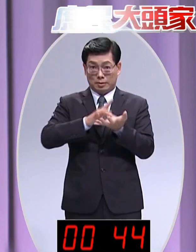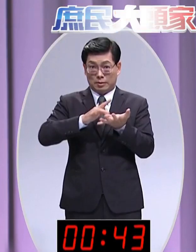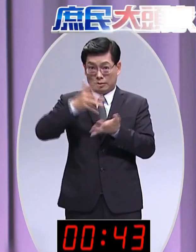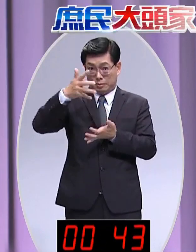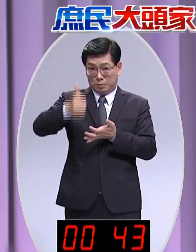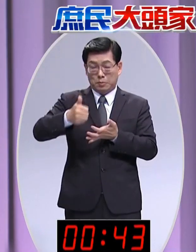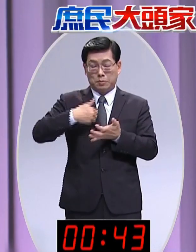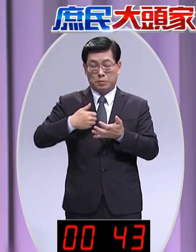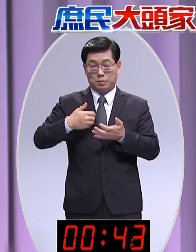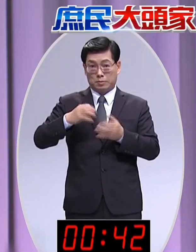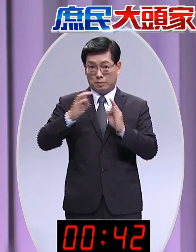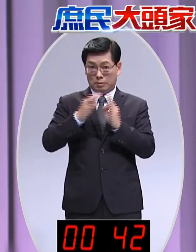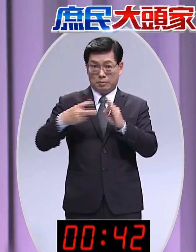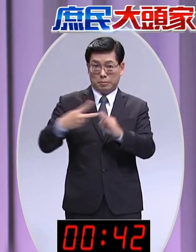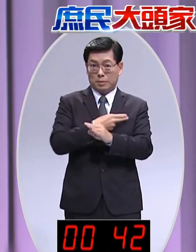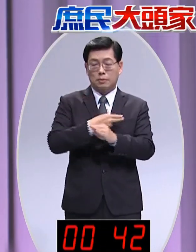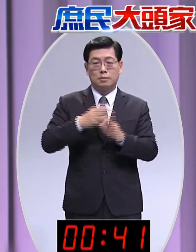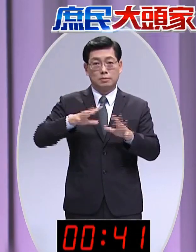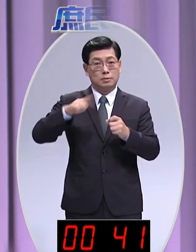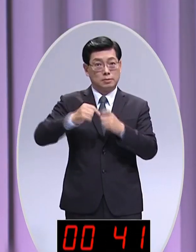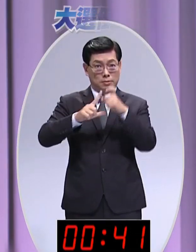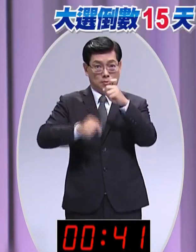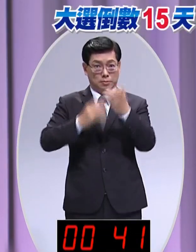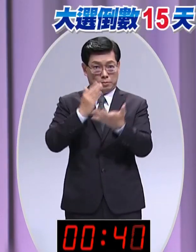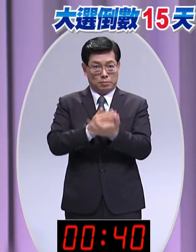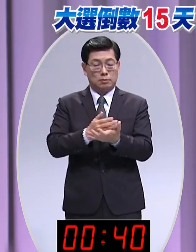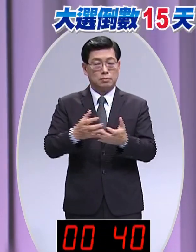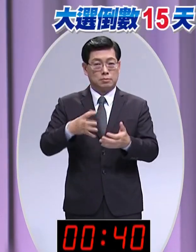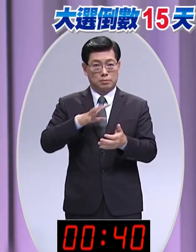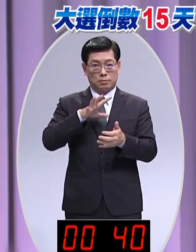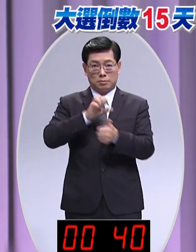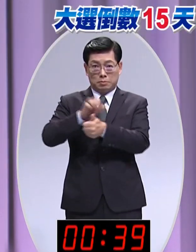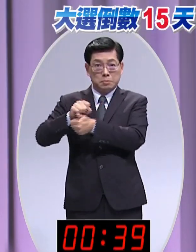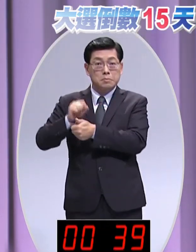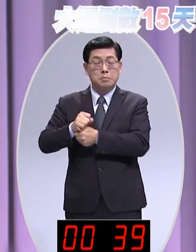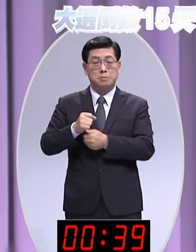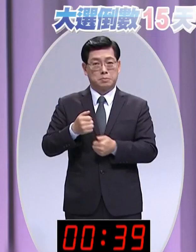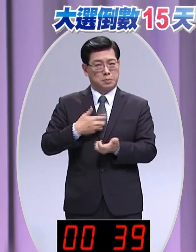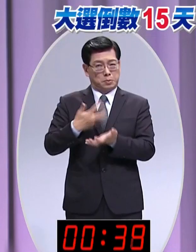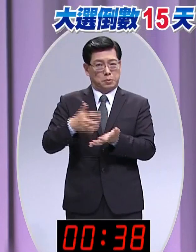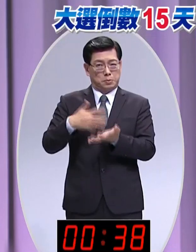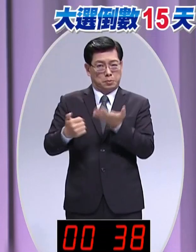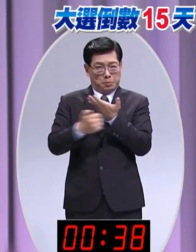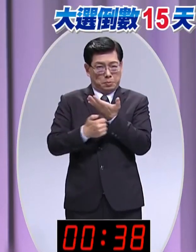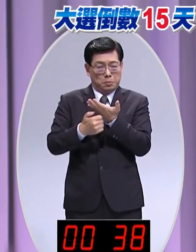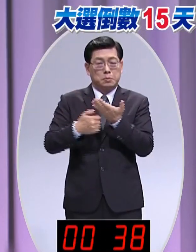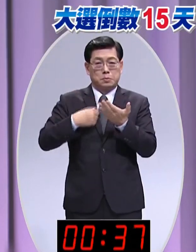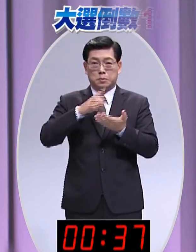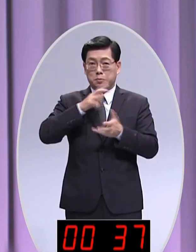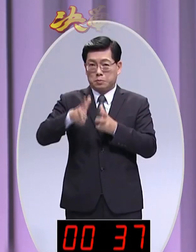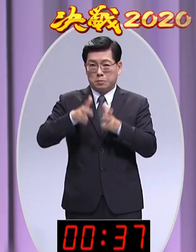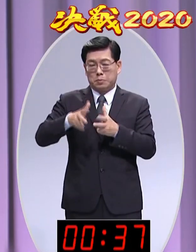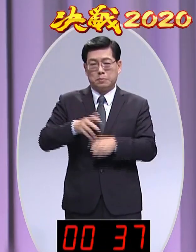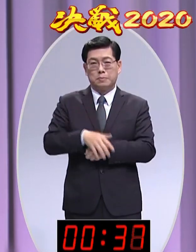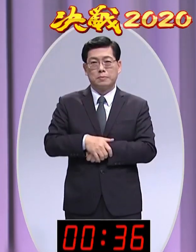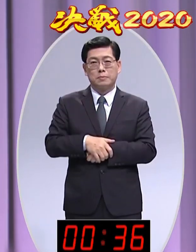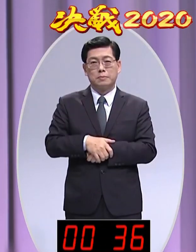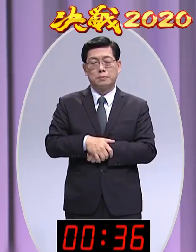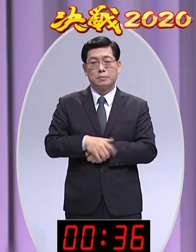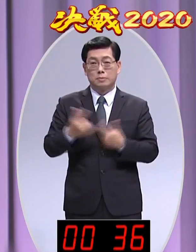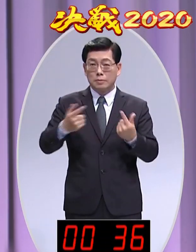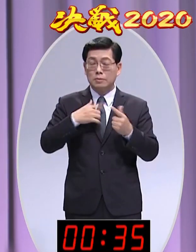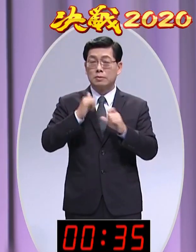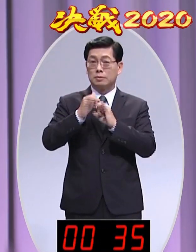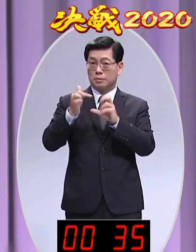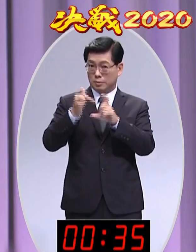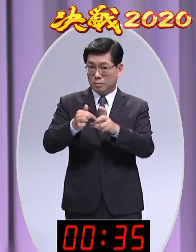斩断金流。到今年10月为止呢，已经查获了相当多的毒品跟制毒的工厂。无论在社